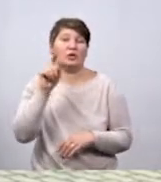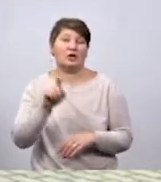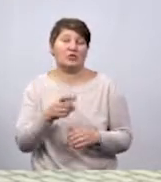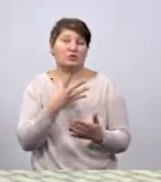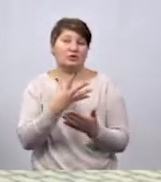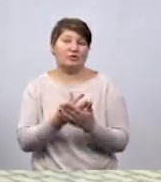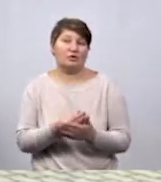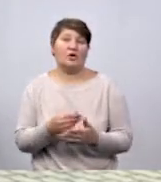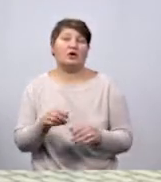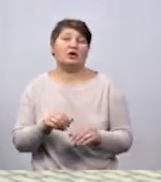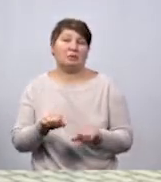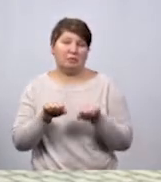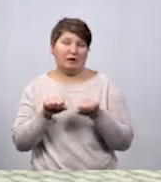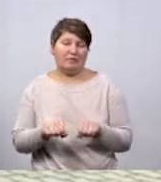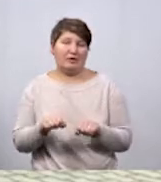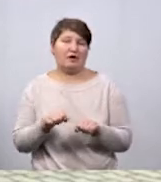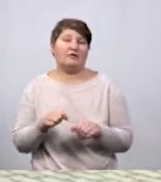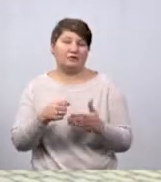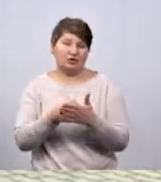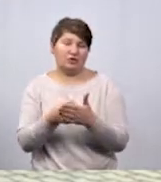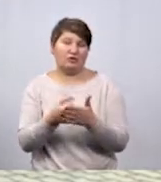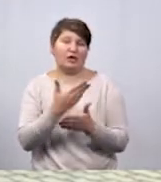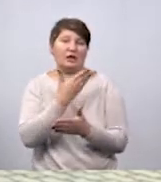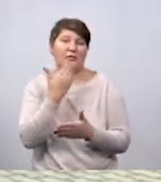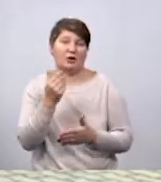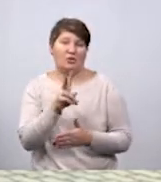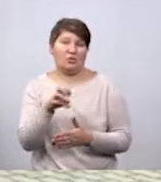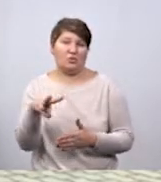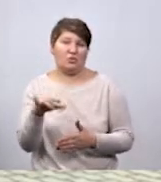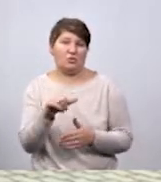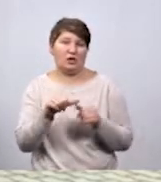права відстоювати, крім нас, більше нема кому. Якщо